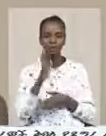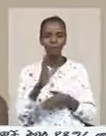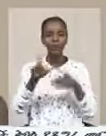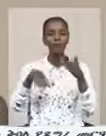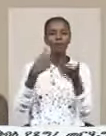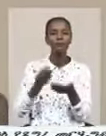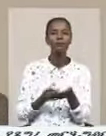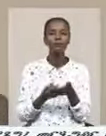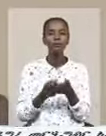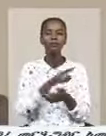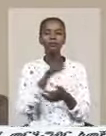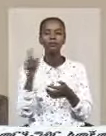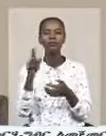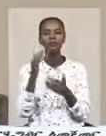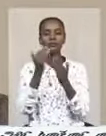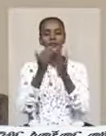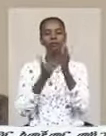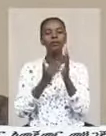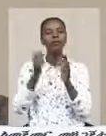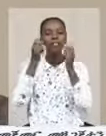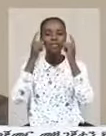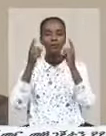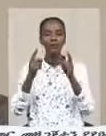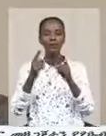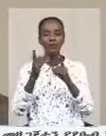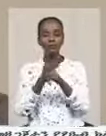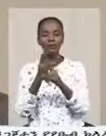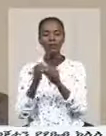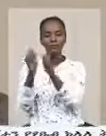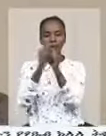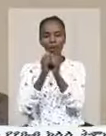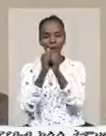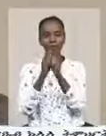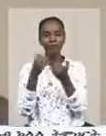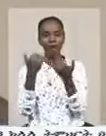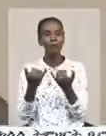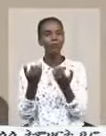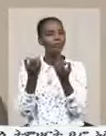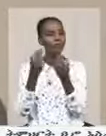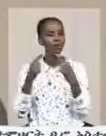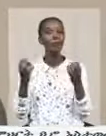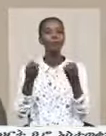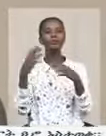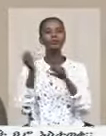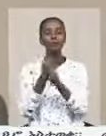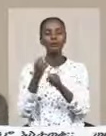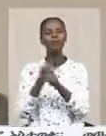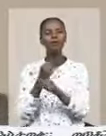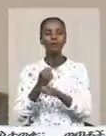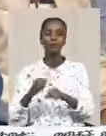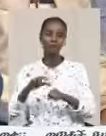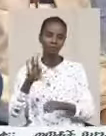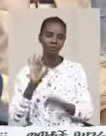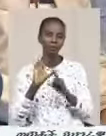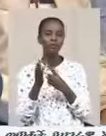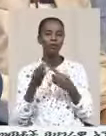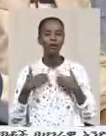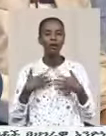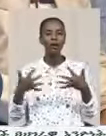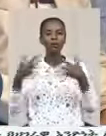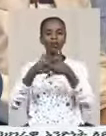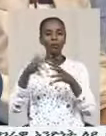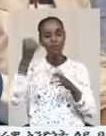ስለዚህ እነዚህ ስቴክሆልደሮችንም ግንዛቤ እየፈጠርን በጋራ አሁን በጣም ብዙ ስራዎችን እየሰራን የምንገኝበት ሁኔታ አለ።